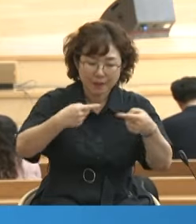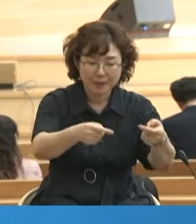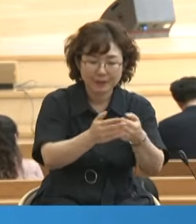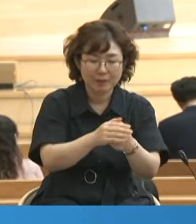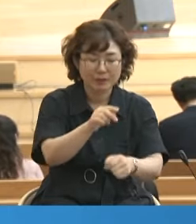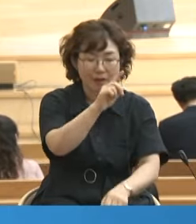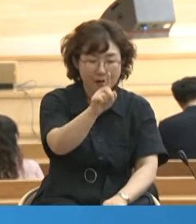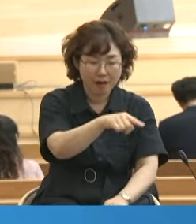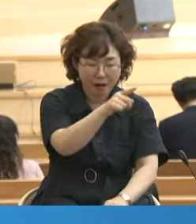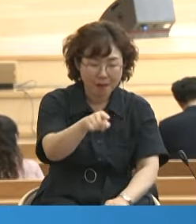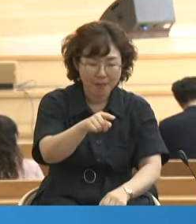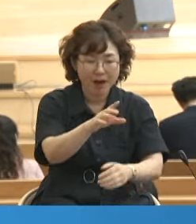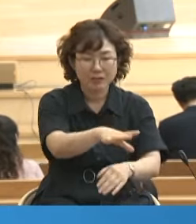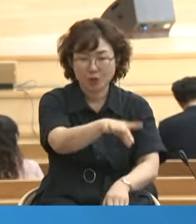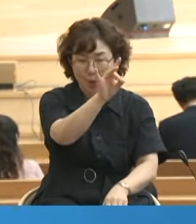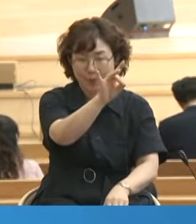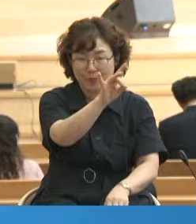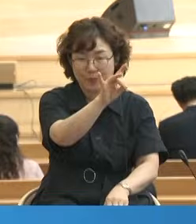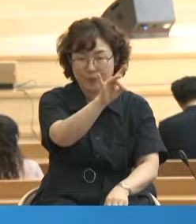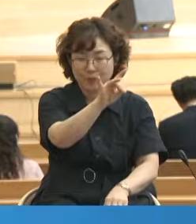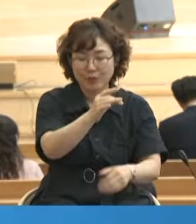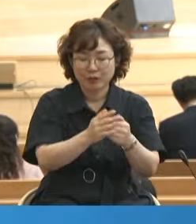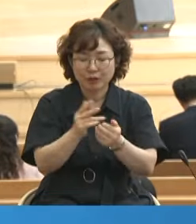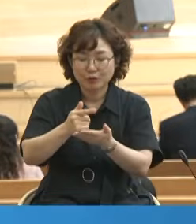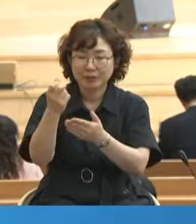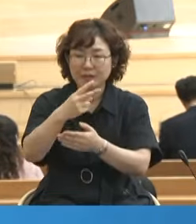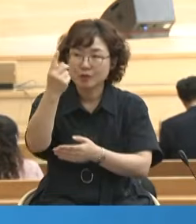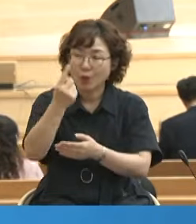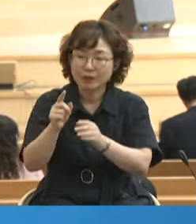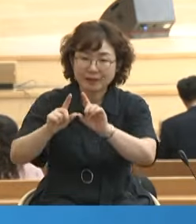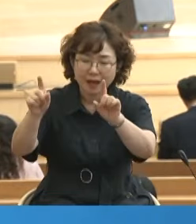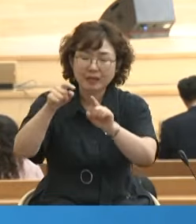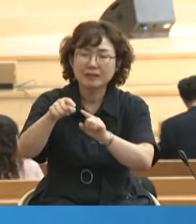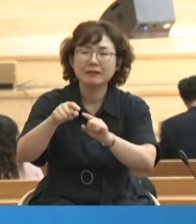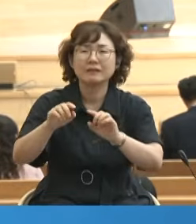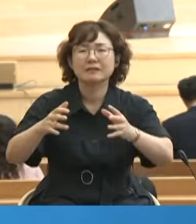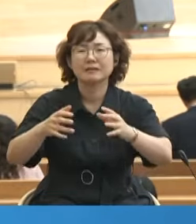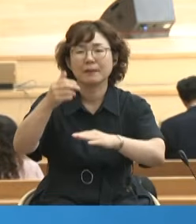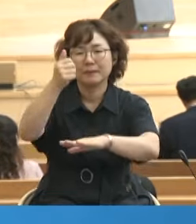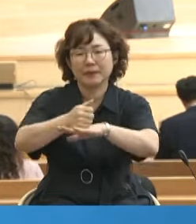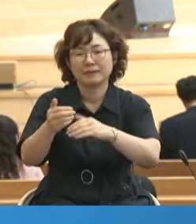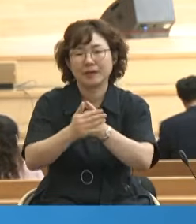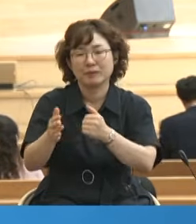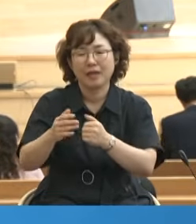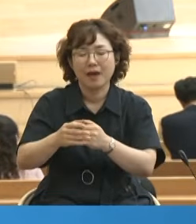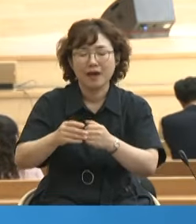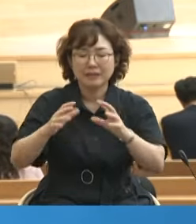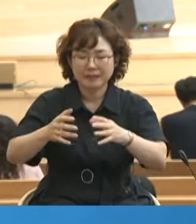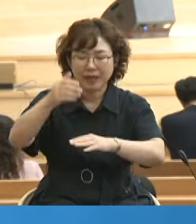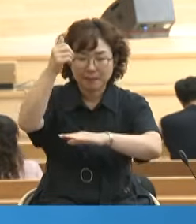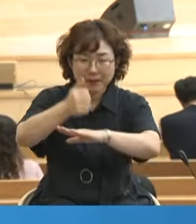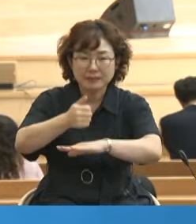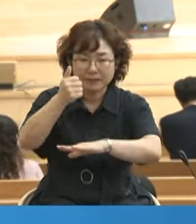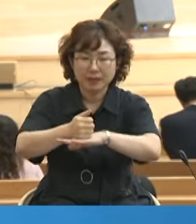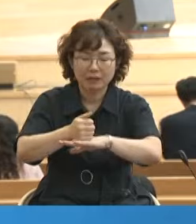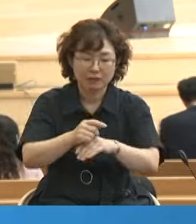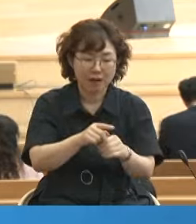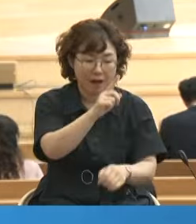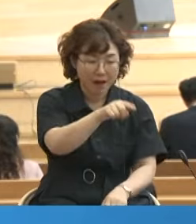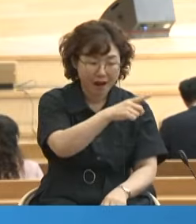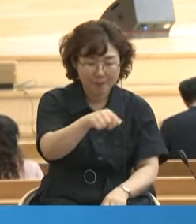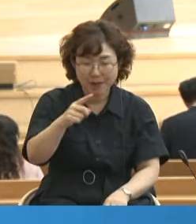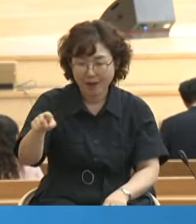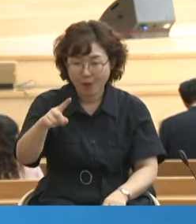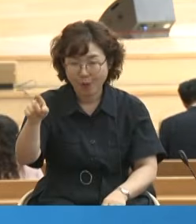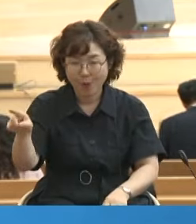알파요. 주님께서 다시 오는 날, 그날은 이 땅의 끝이기 때문에 정말 알파와 오메가가